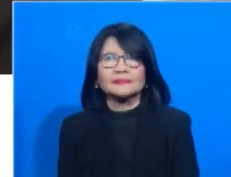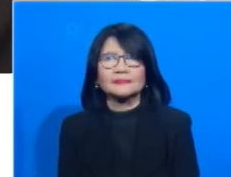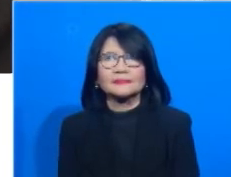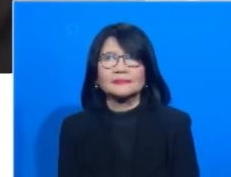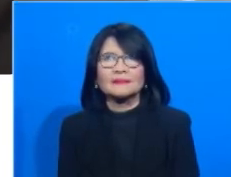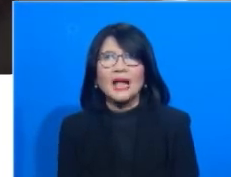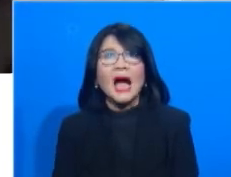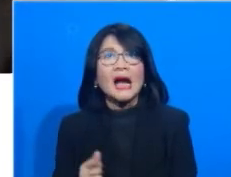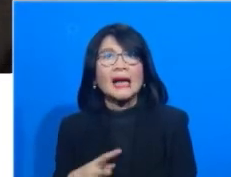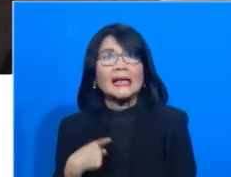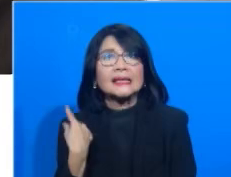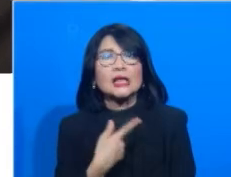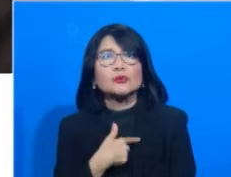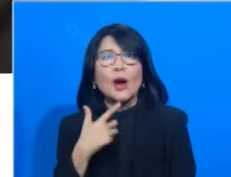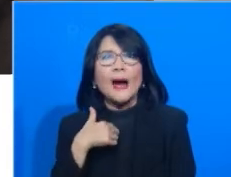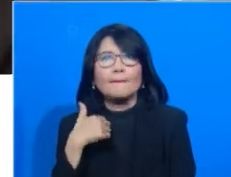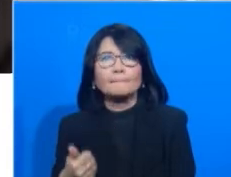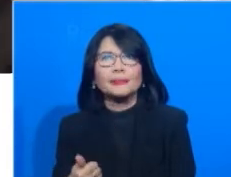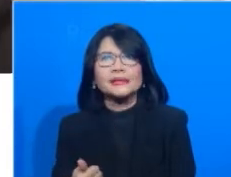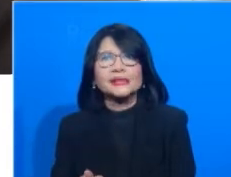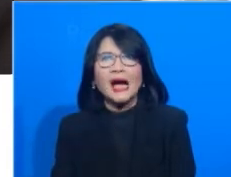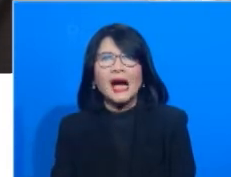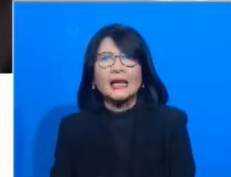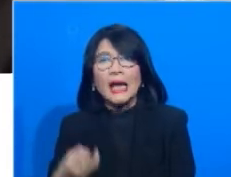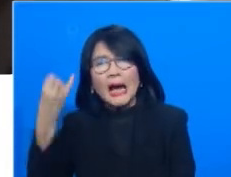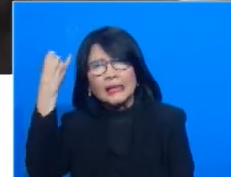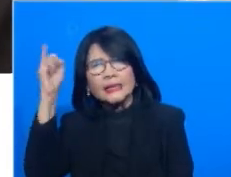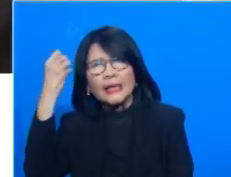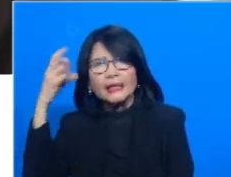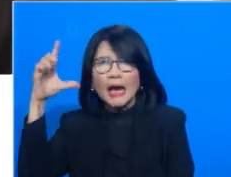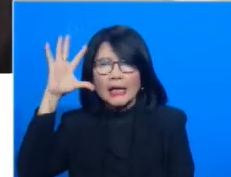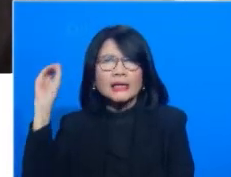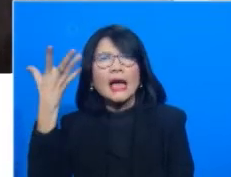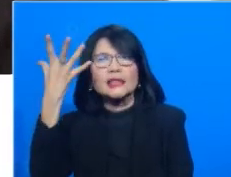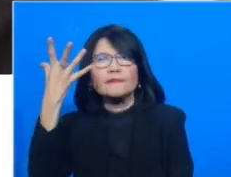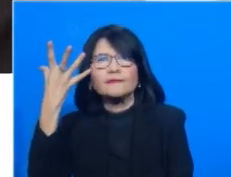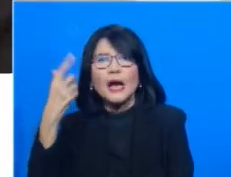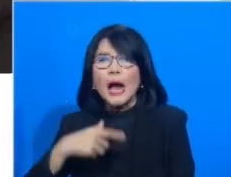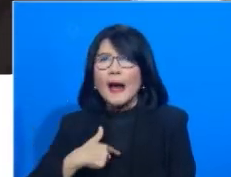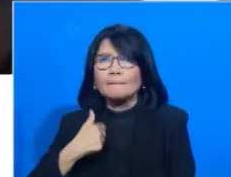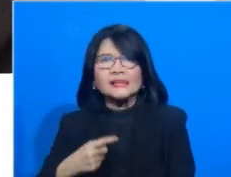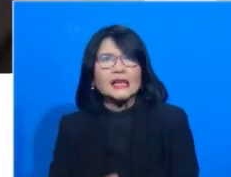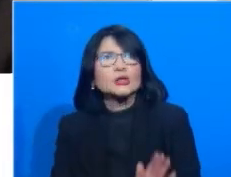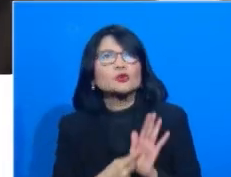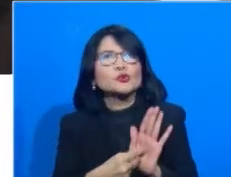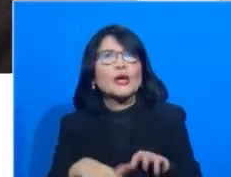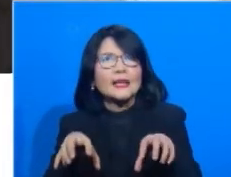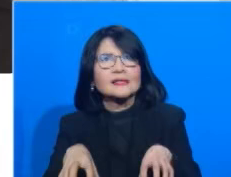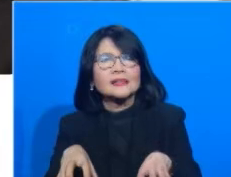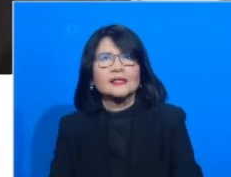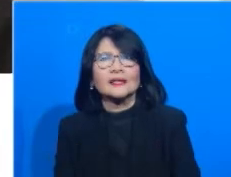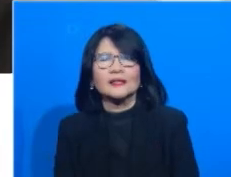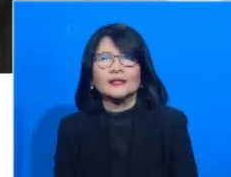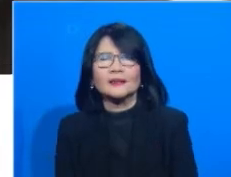supaya kita bisa mencurahkan semua ide-ide kita, kreativitas kita untuk bisa kita tonjolkan ke